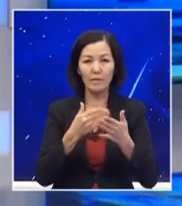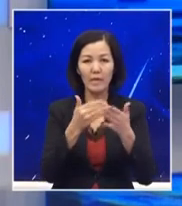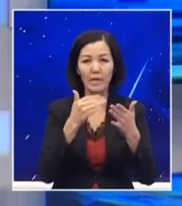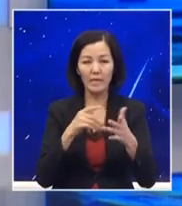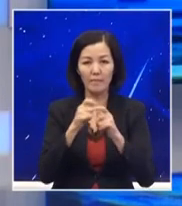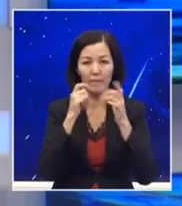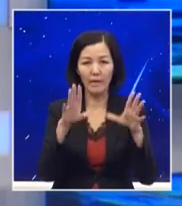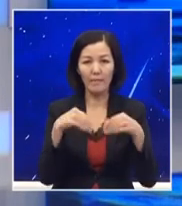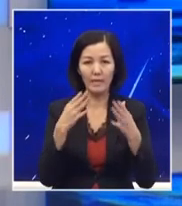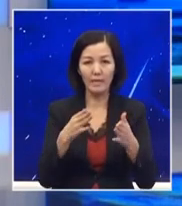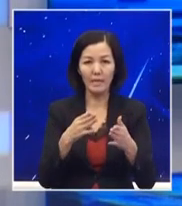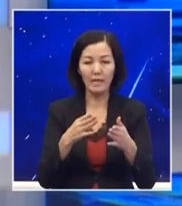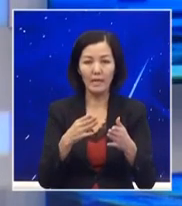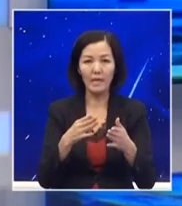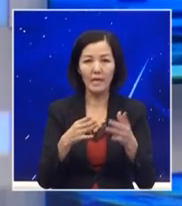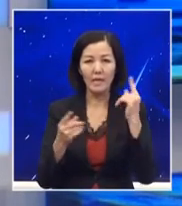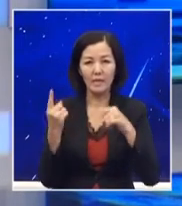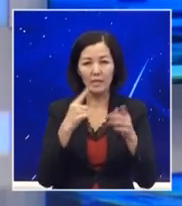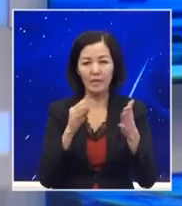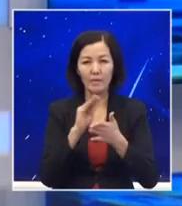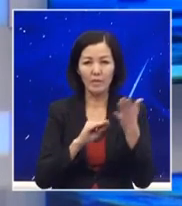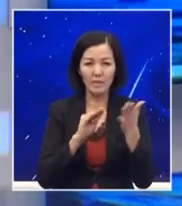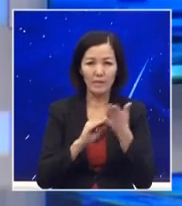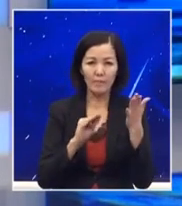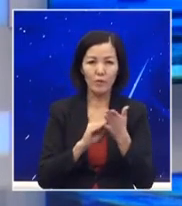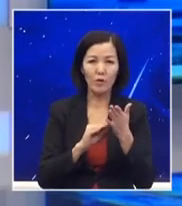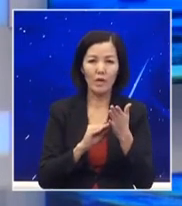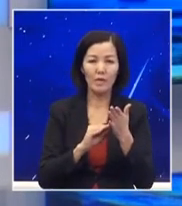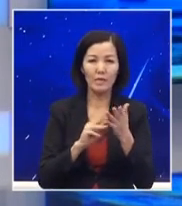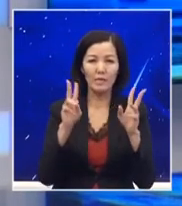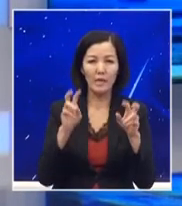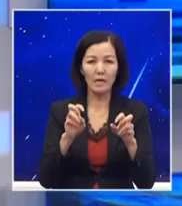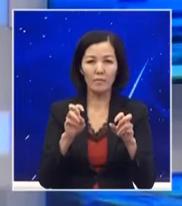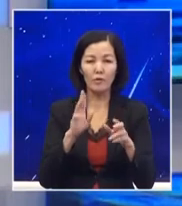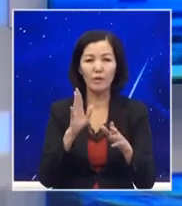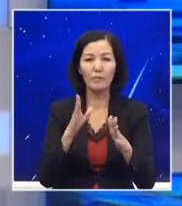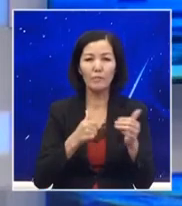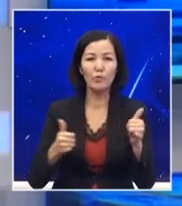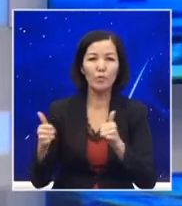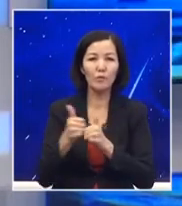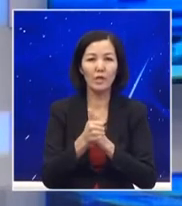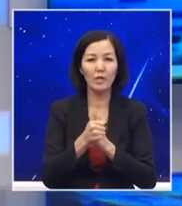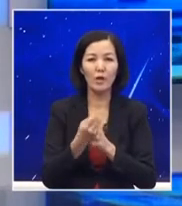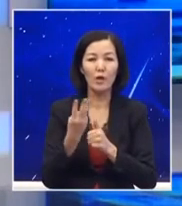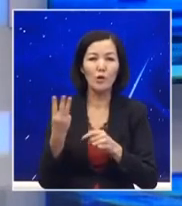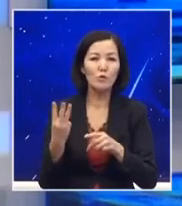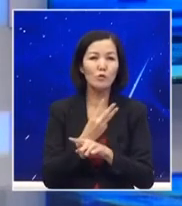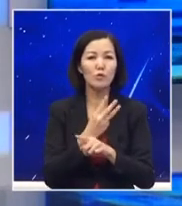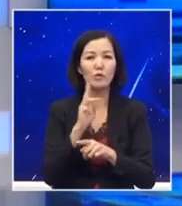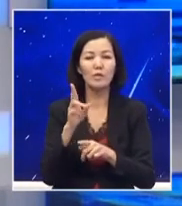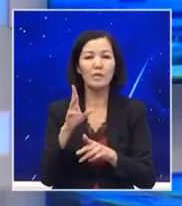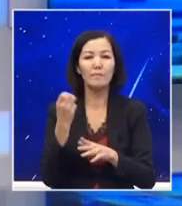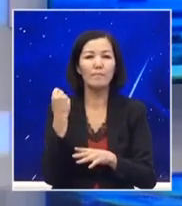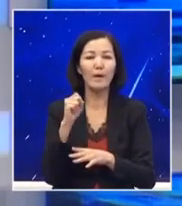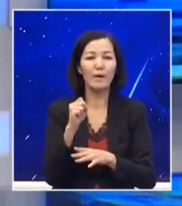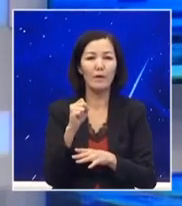қарсаңында марапатталды. Әдебиетімізде кенжелеп тұрған жанр түрі бойынша кімдер топ жарды? Қатарынан 3-ші мәрте өтіп отырған